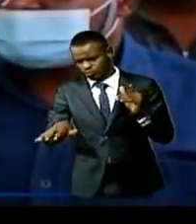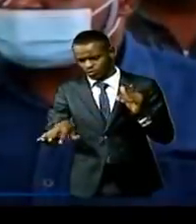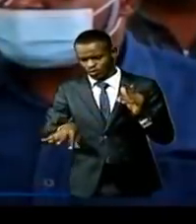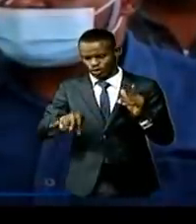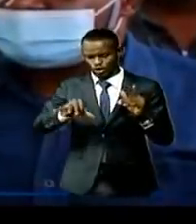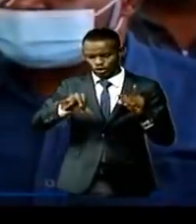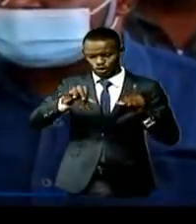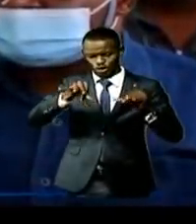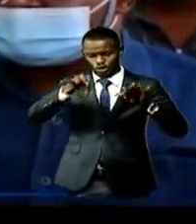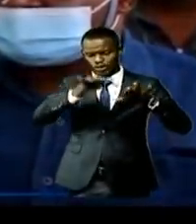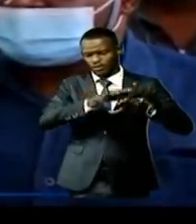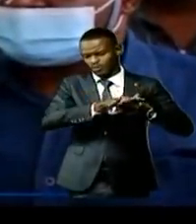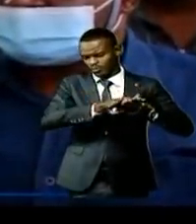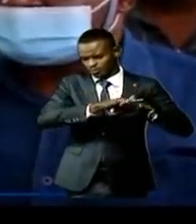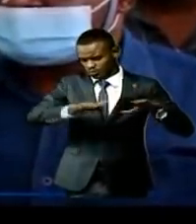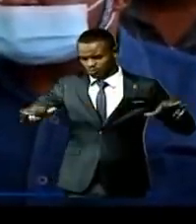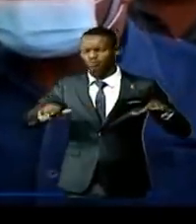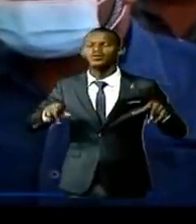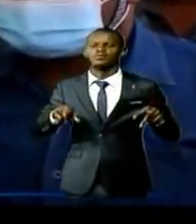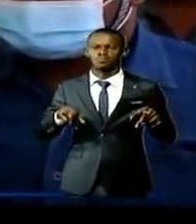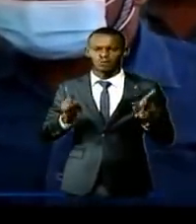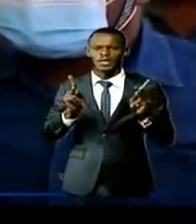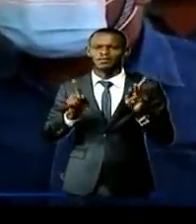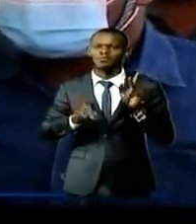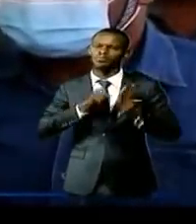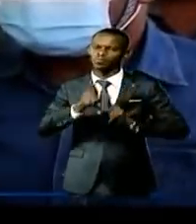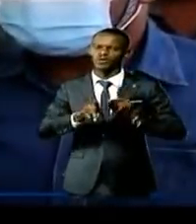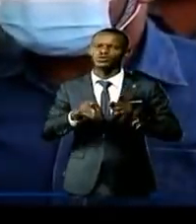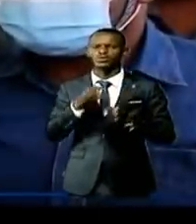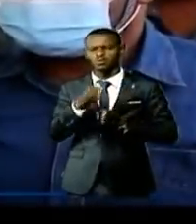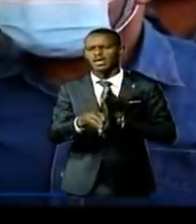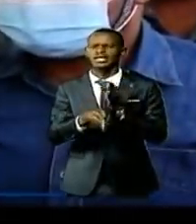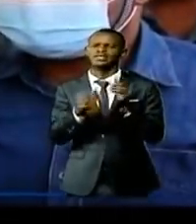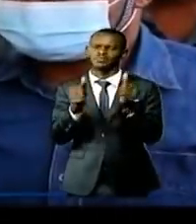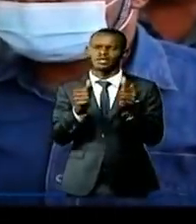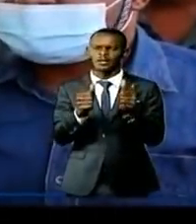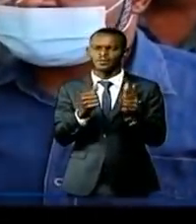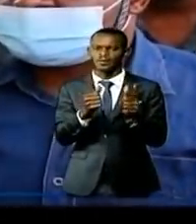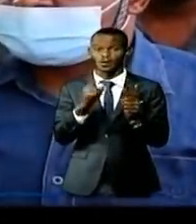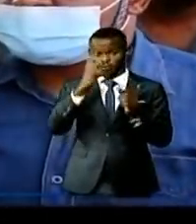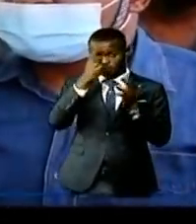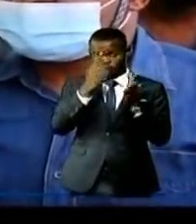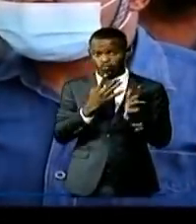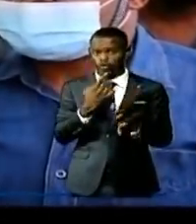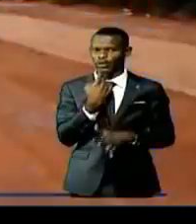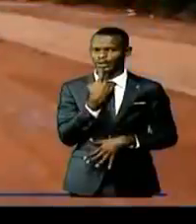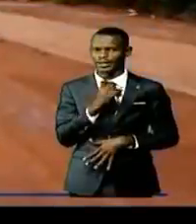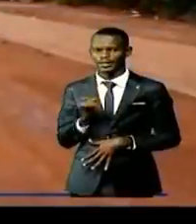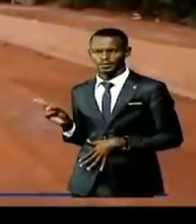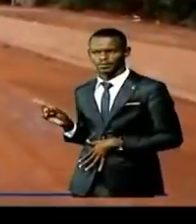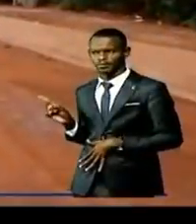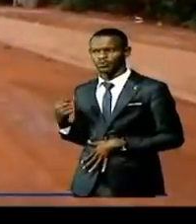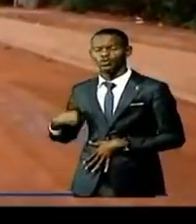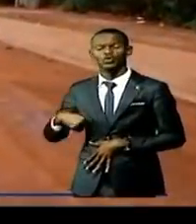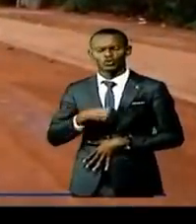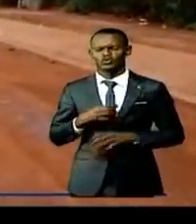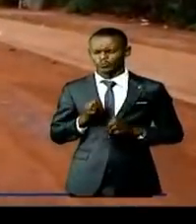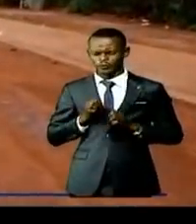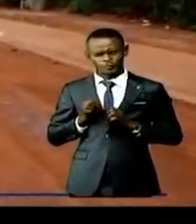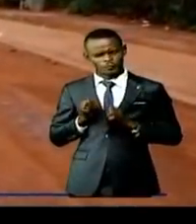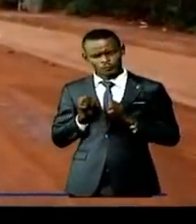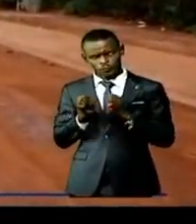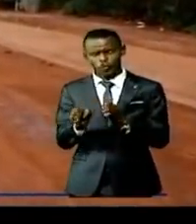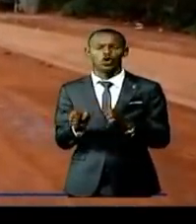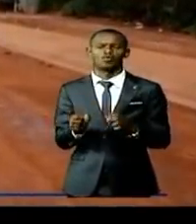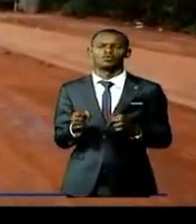Nous faisons notre effort pour que nous puissions essayer vraiment de dégager toutes les routes dans nos quartiers,